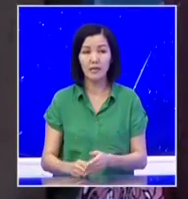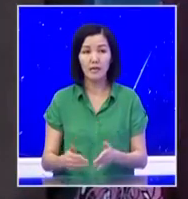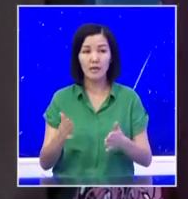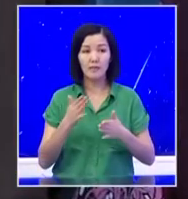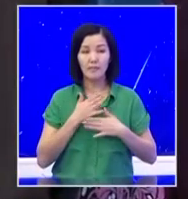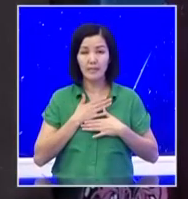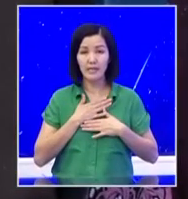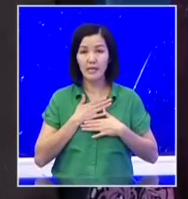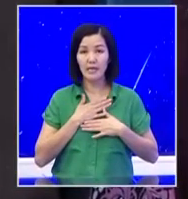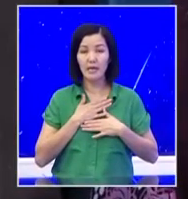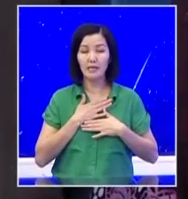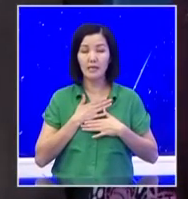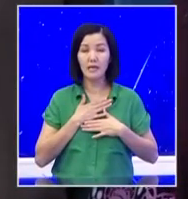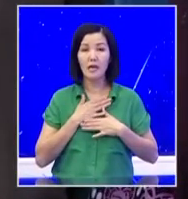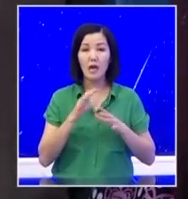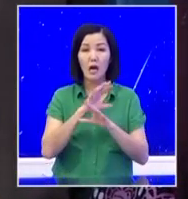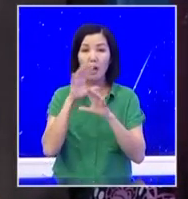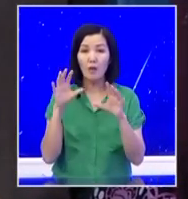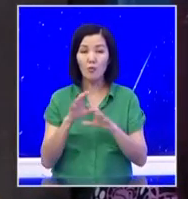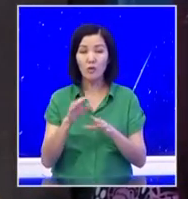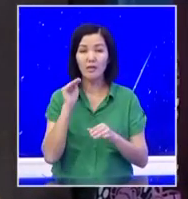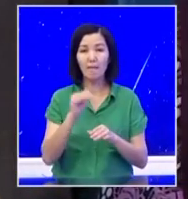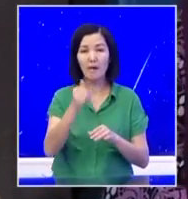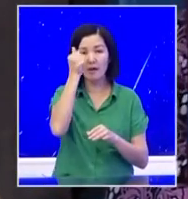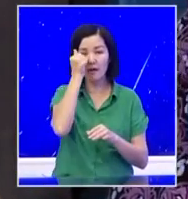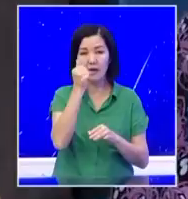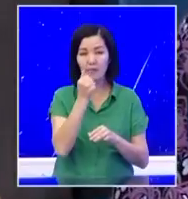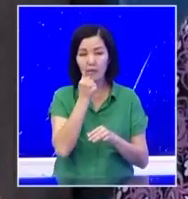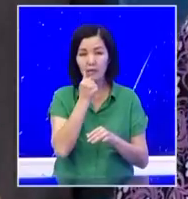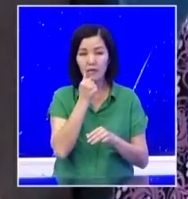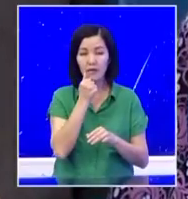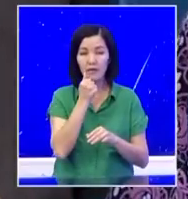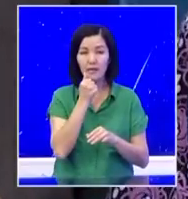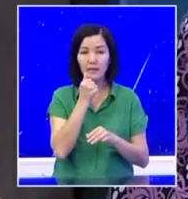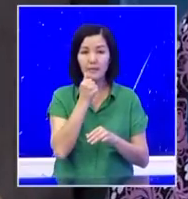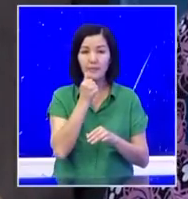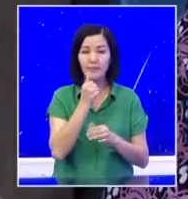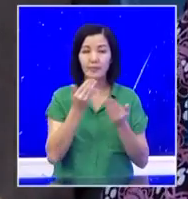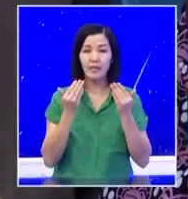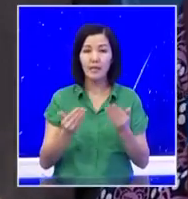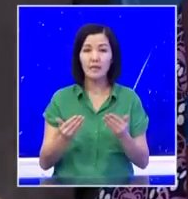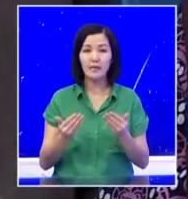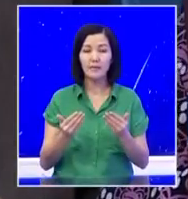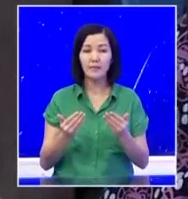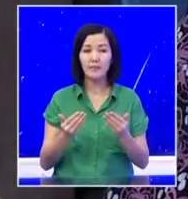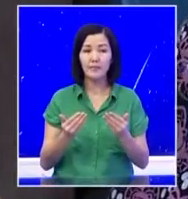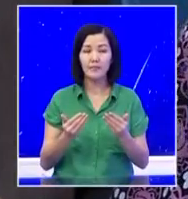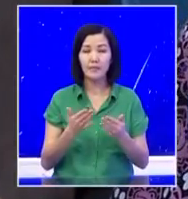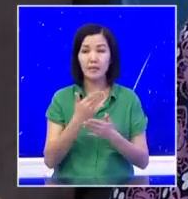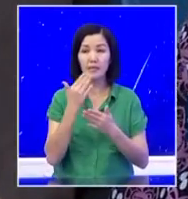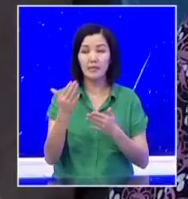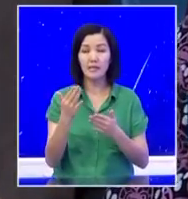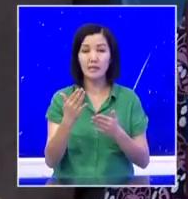жасап жатқан кәрілерге қамқорлықтарыңа мыңда бір рахмет. Алланың нұры жаусын сендерге. Енді сендерге